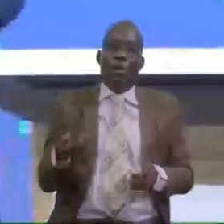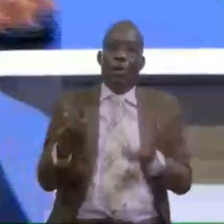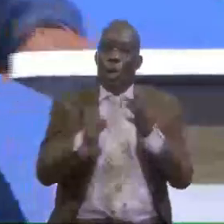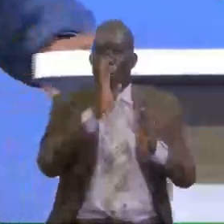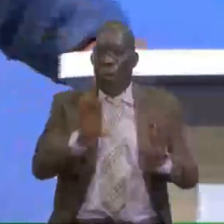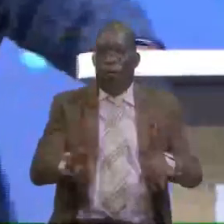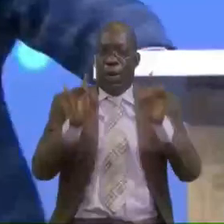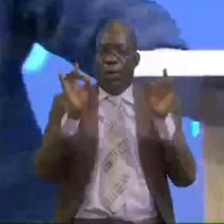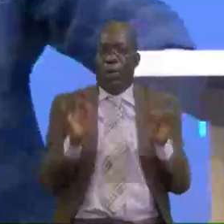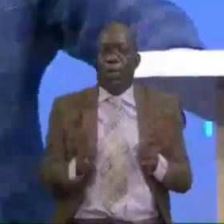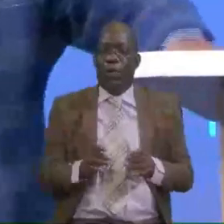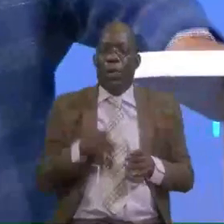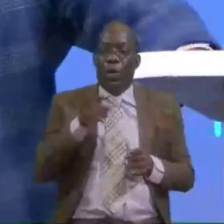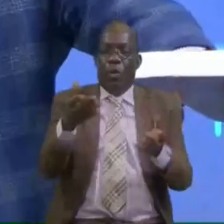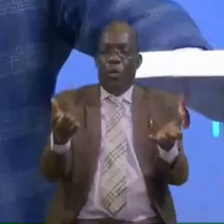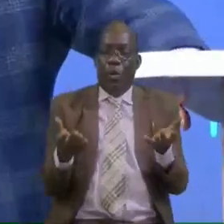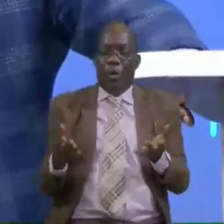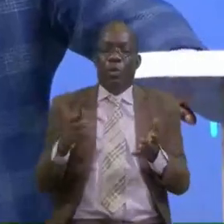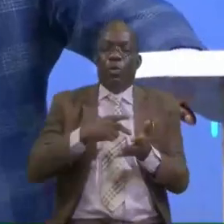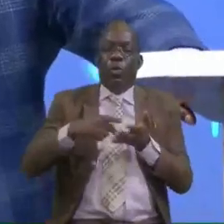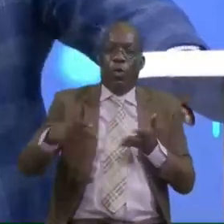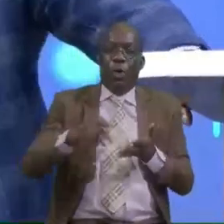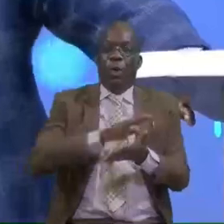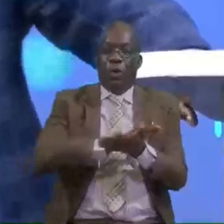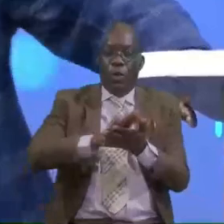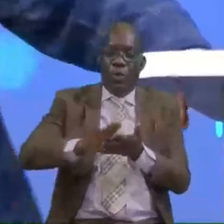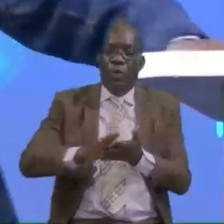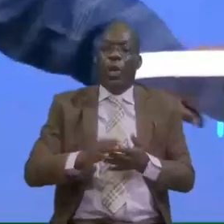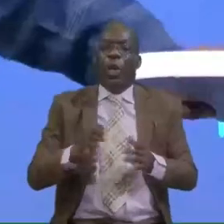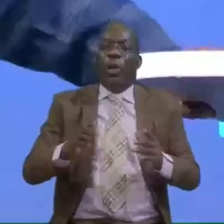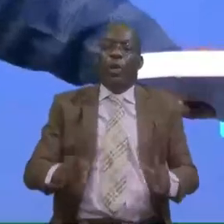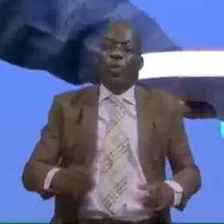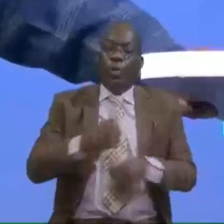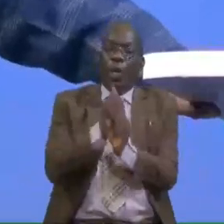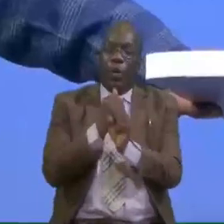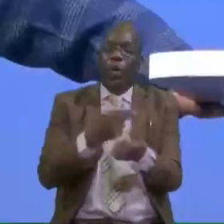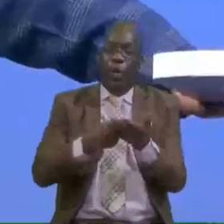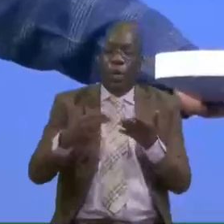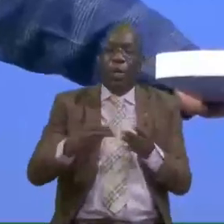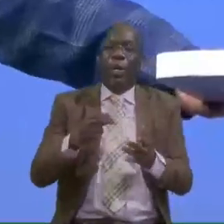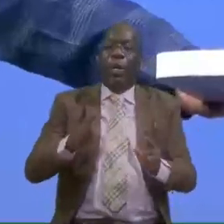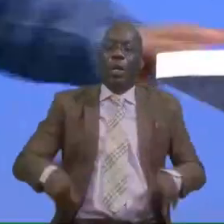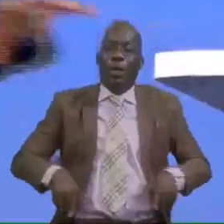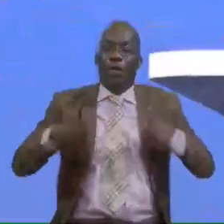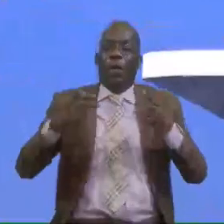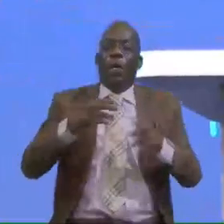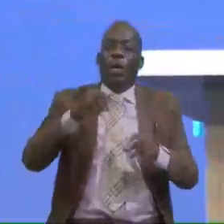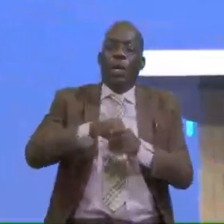soit sanctifiée, purifiée, rendue juste pour que tu mènes une vie